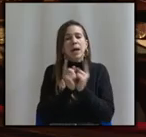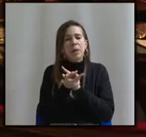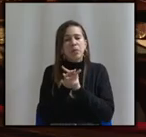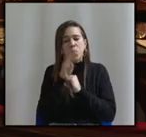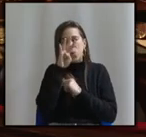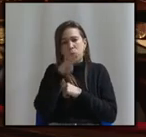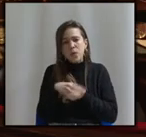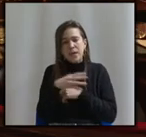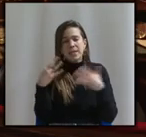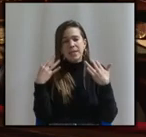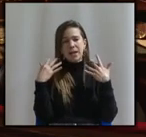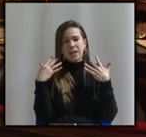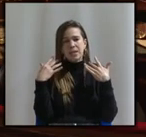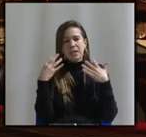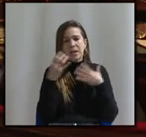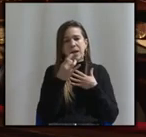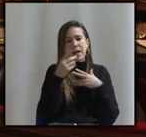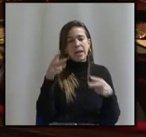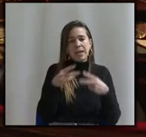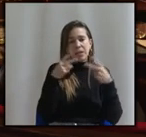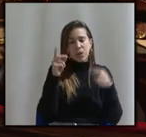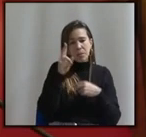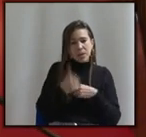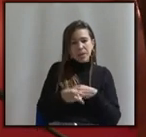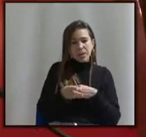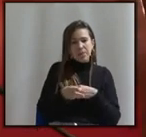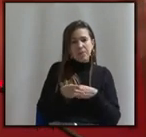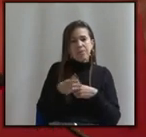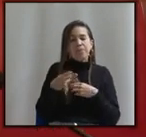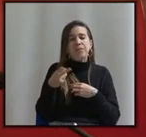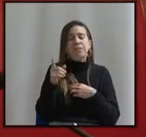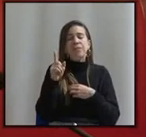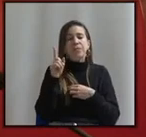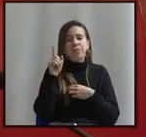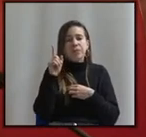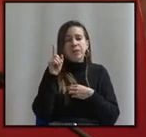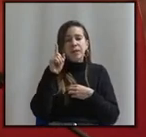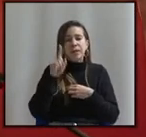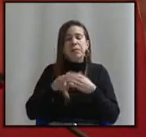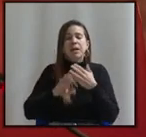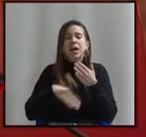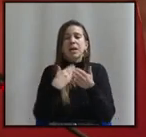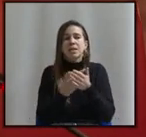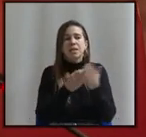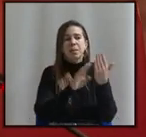de les terrasses dels restaurants d'aquí a aquesta ciutat. I inclús ens van comentar uns